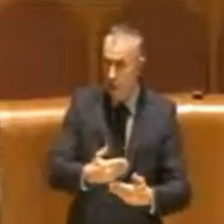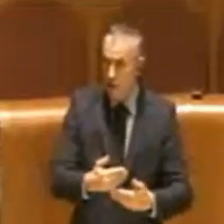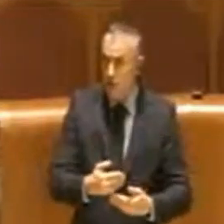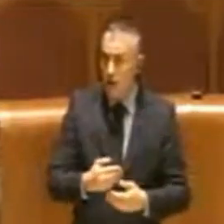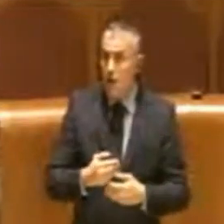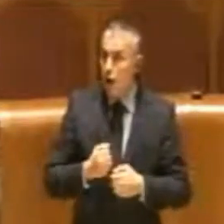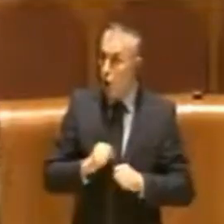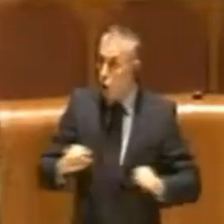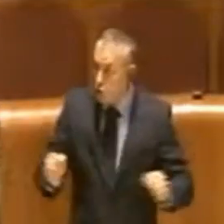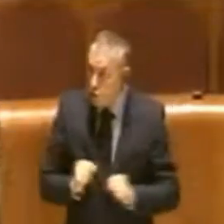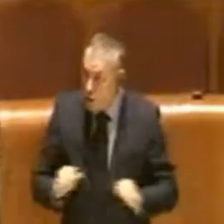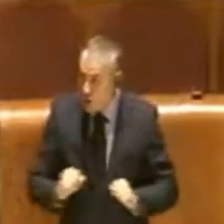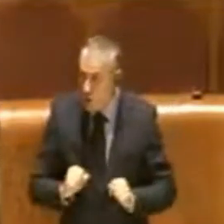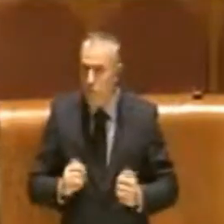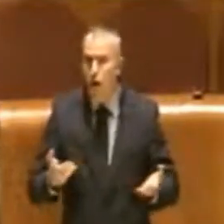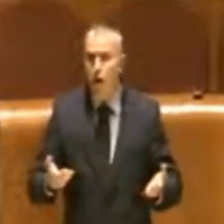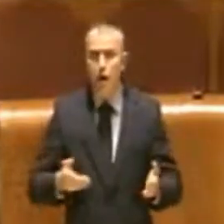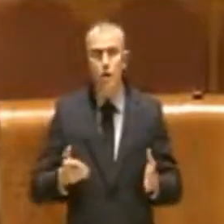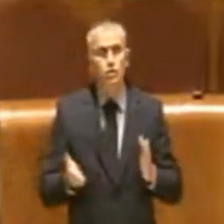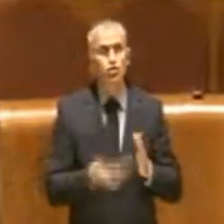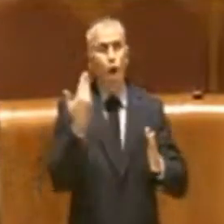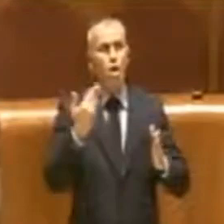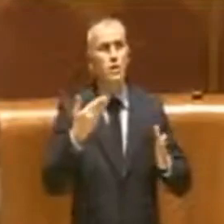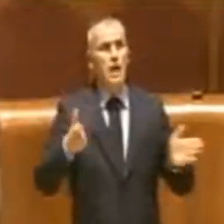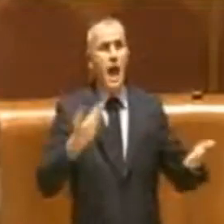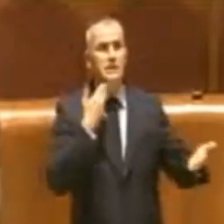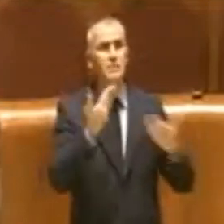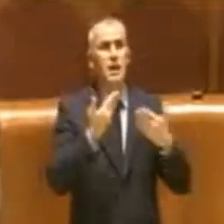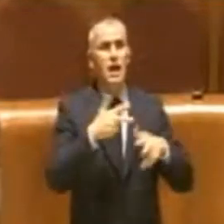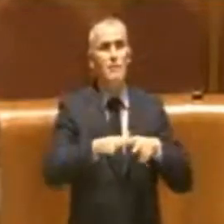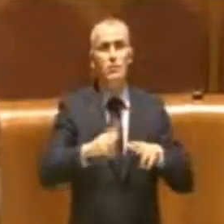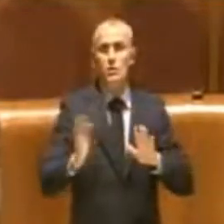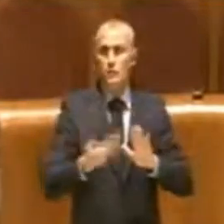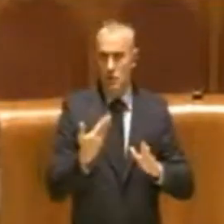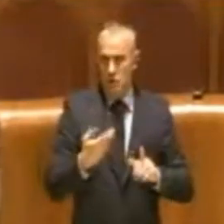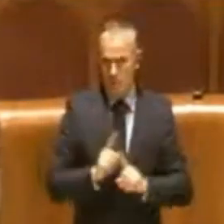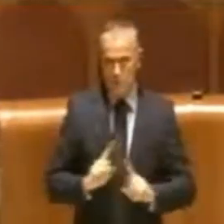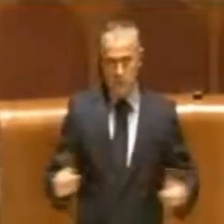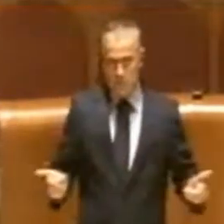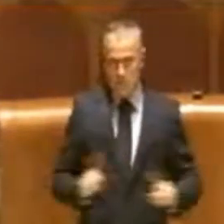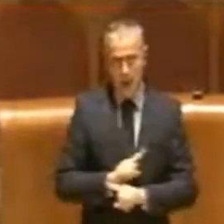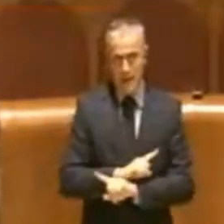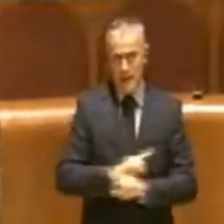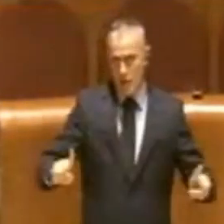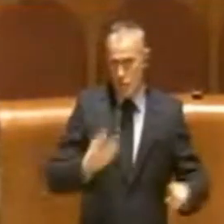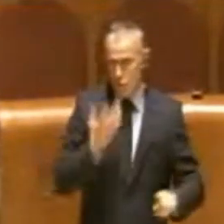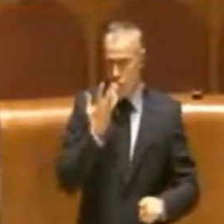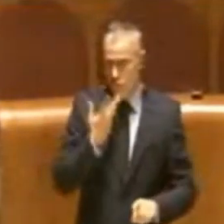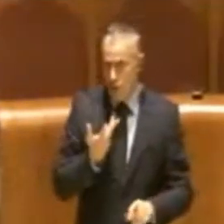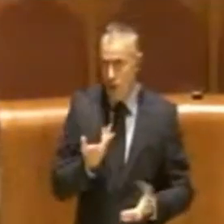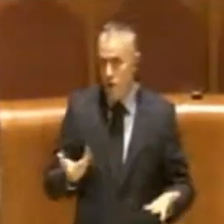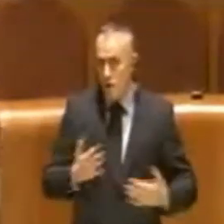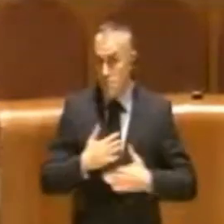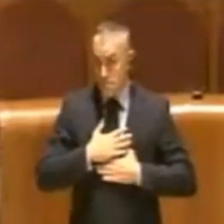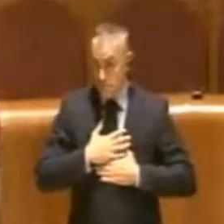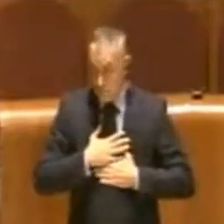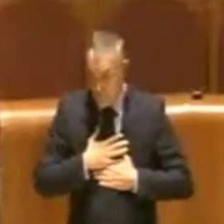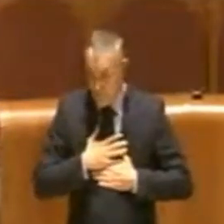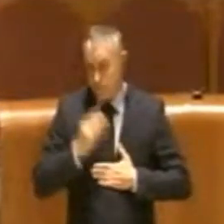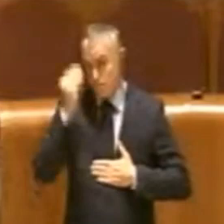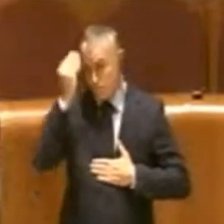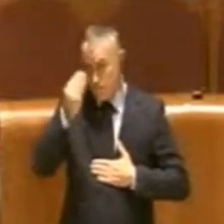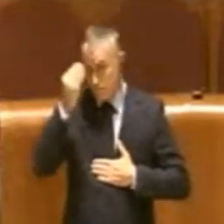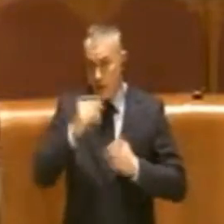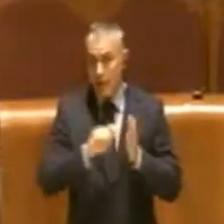insomma, togliere l'Assemblea Capitolina, e non credo che sia questo l'obiettivo di nessuno. Per tale ragione, quindi, credo che